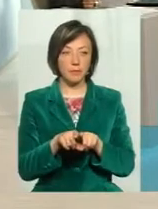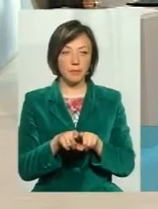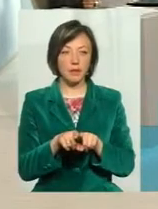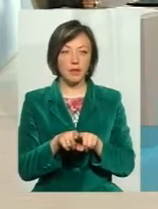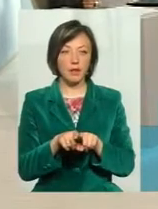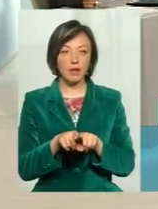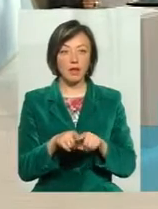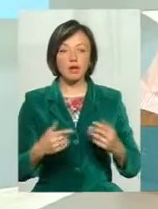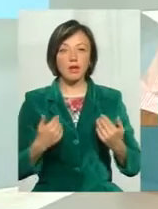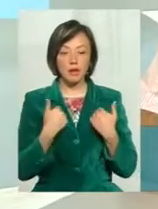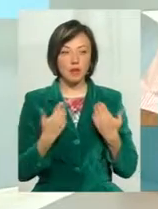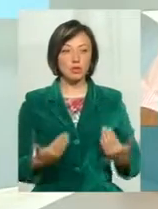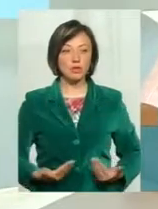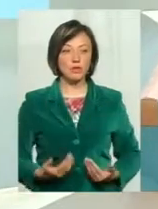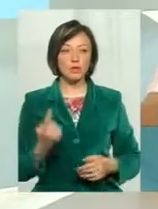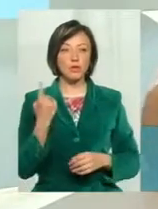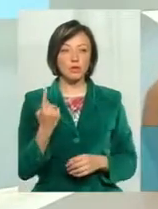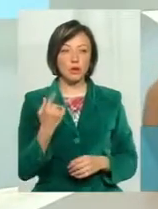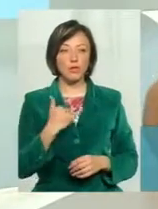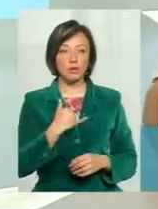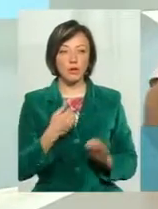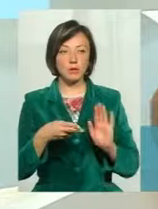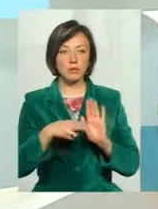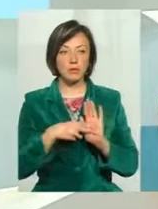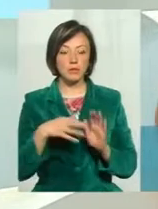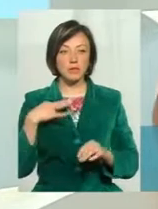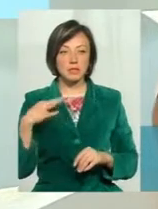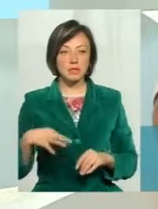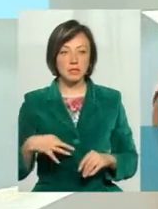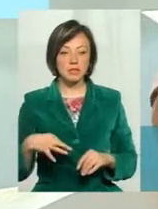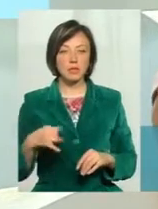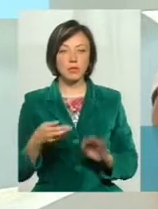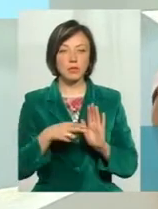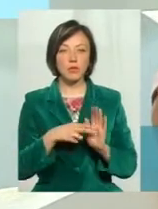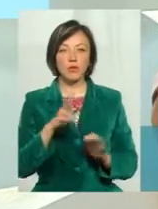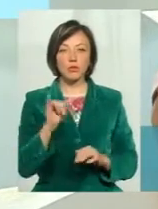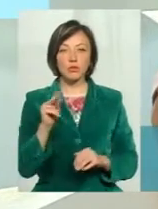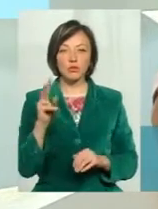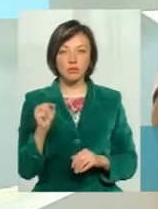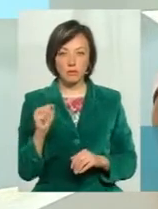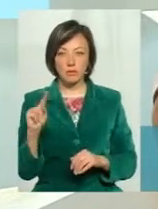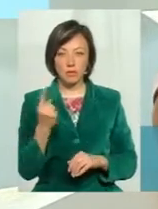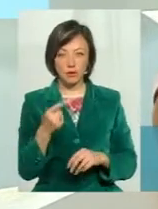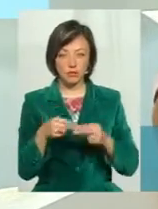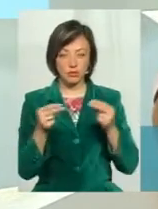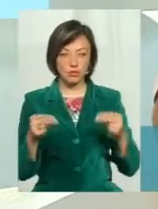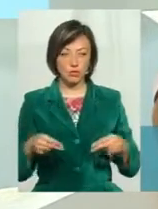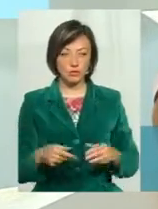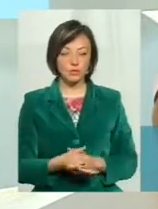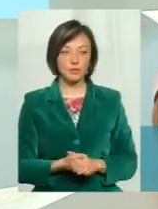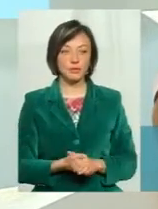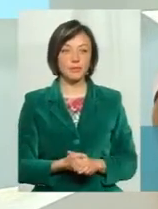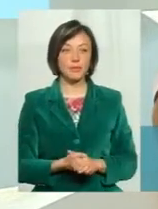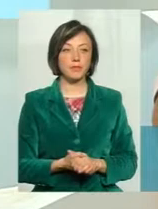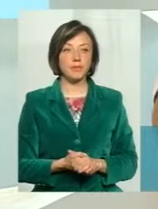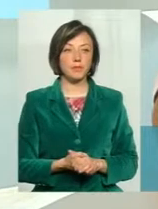запитання. Я живу одна. У мене прописаний син і прописана внучка від першого браку